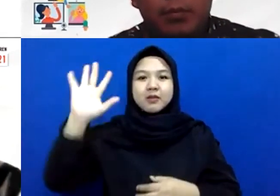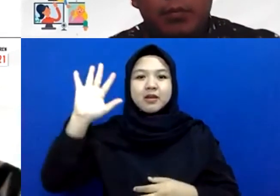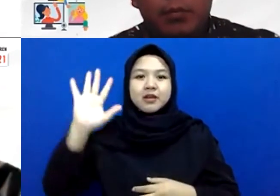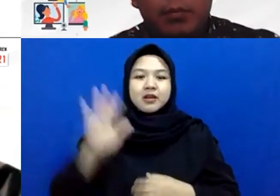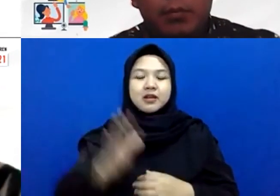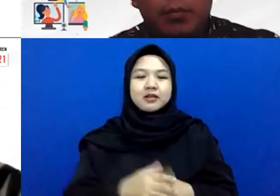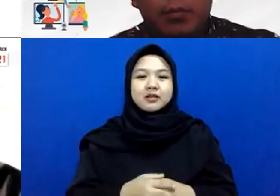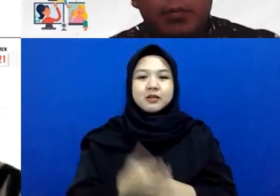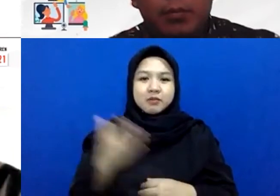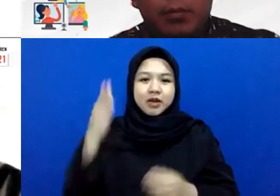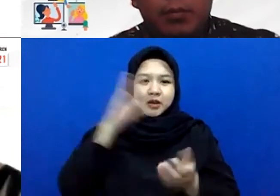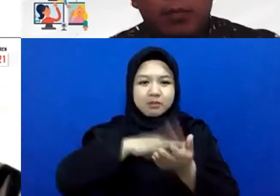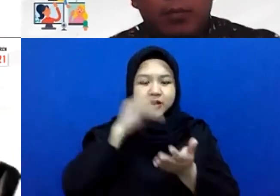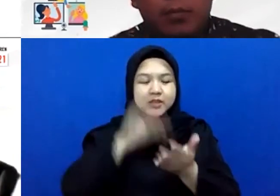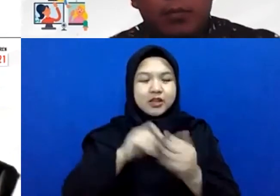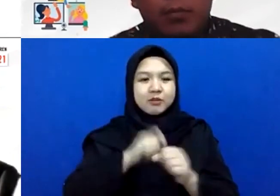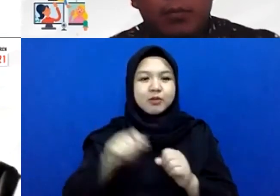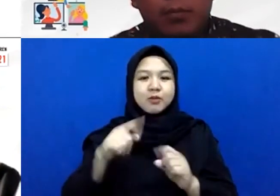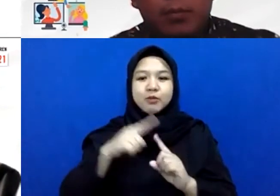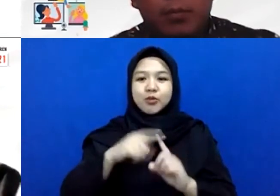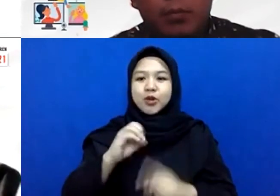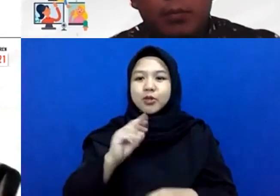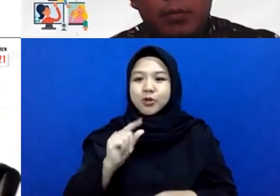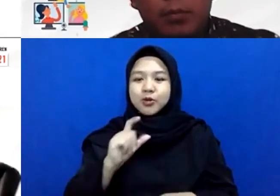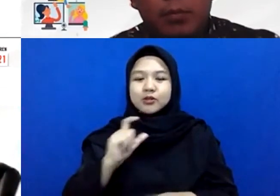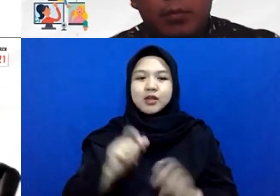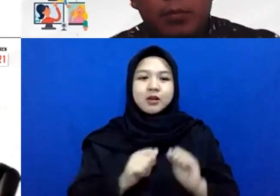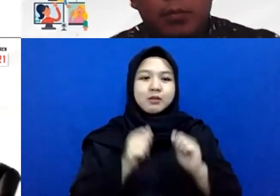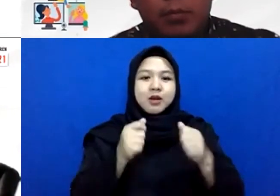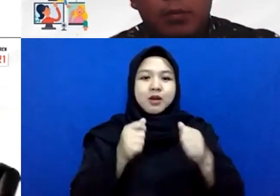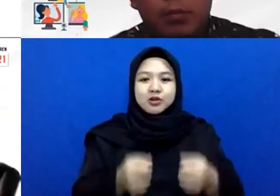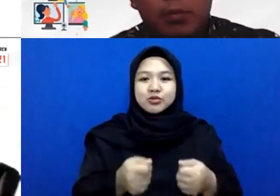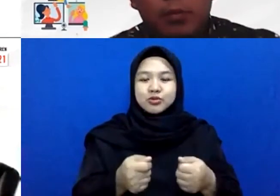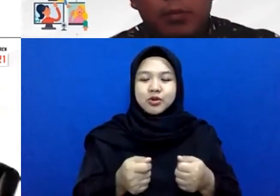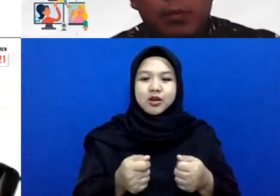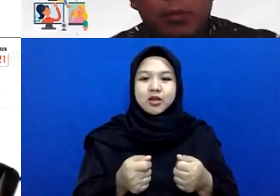mereka belajar membuat TOR, bagaimana cara mengajukan